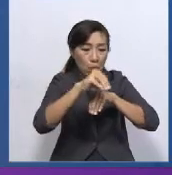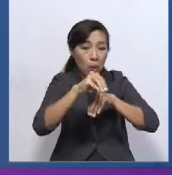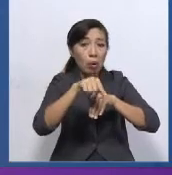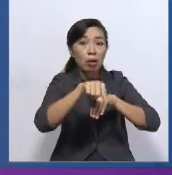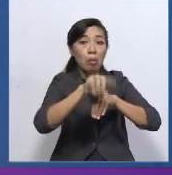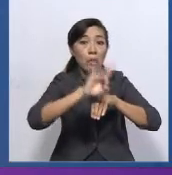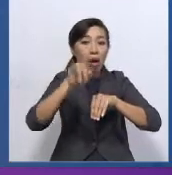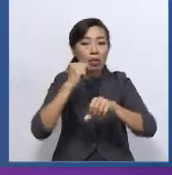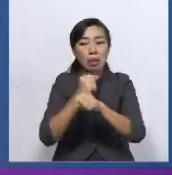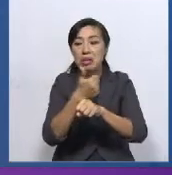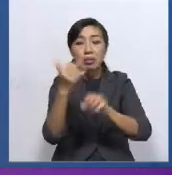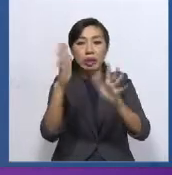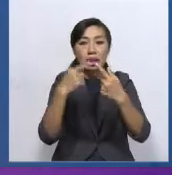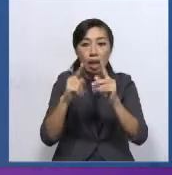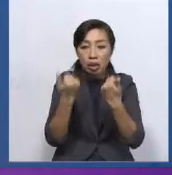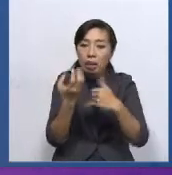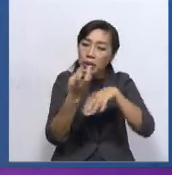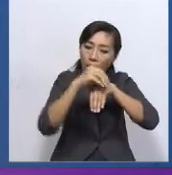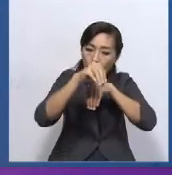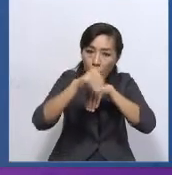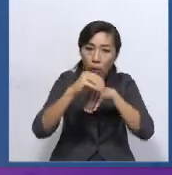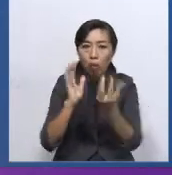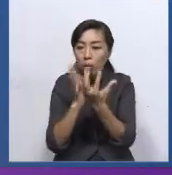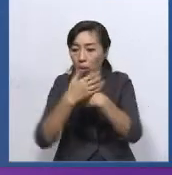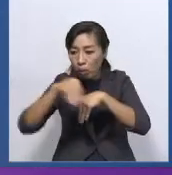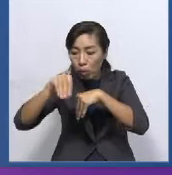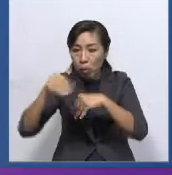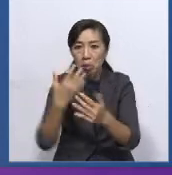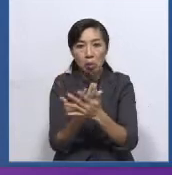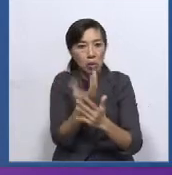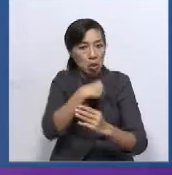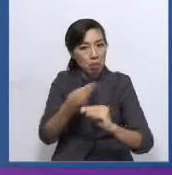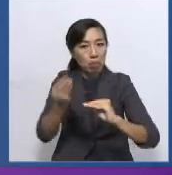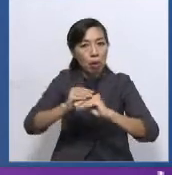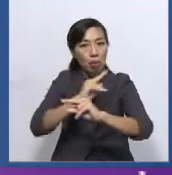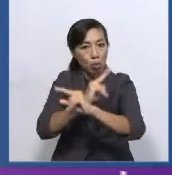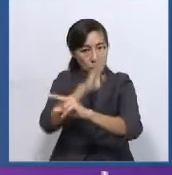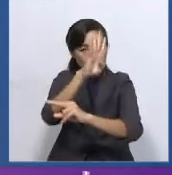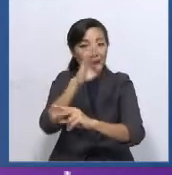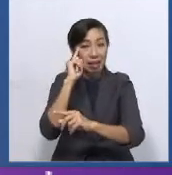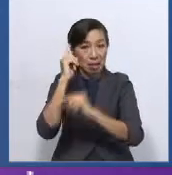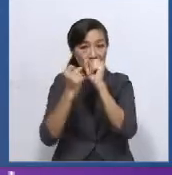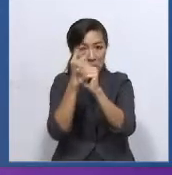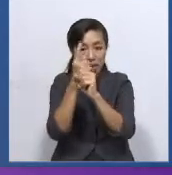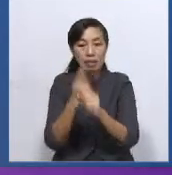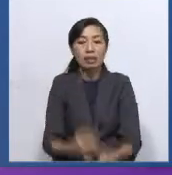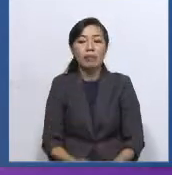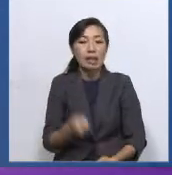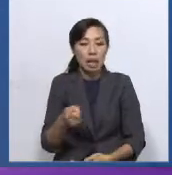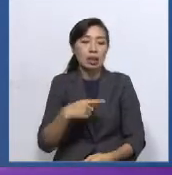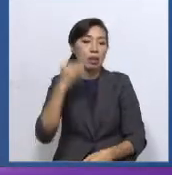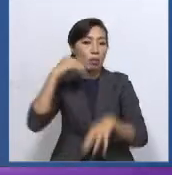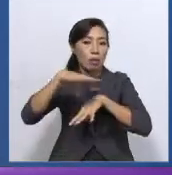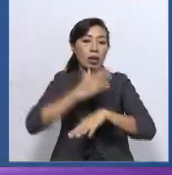เนี่ยตอนนี้มาทำหลากหลายเนี่ยมีรายได้เพิ่มขึ้นถึง4เท่าตัวนะครับในแต่ละปีนะครับอันนี้คือสิ่งที่เราทำ